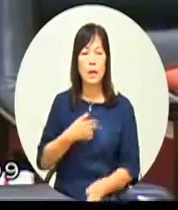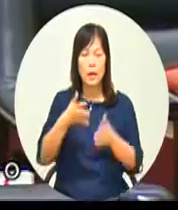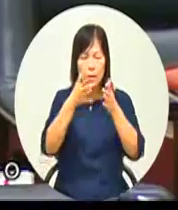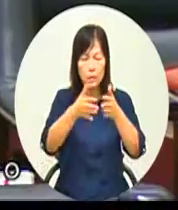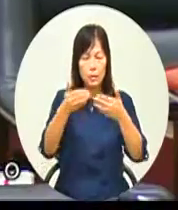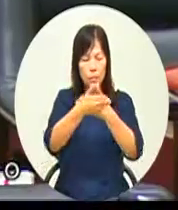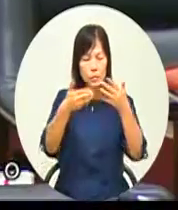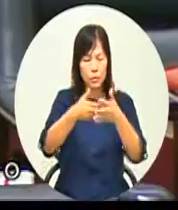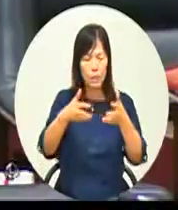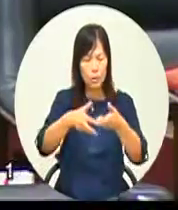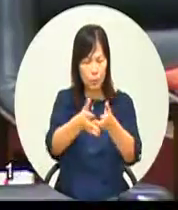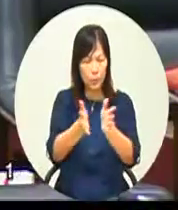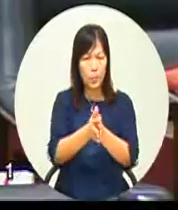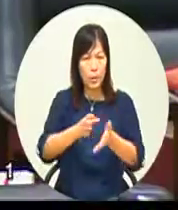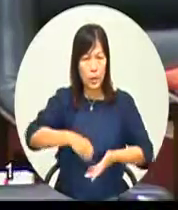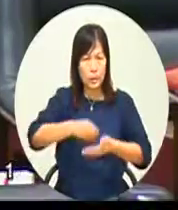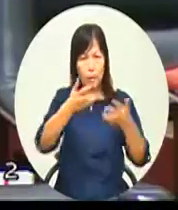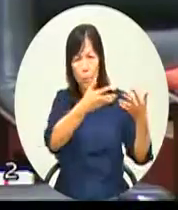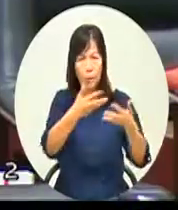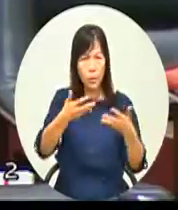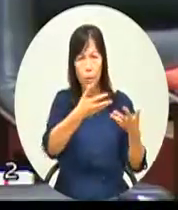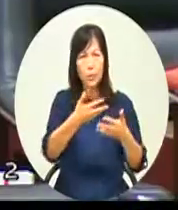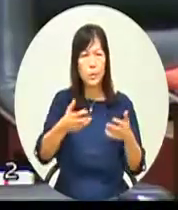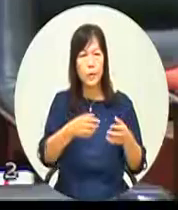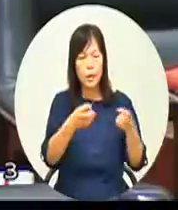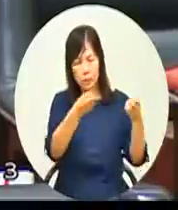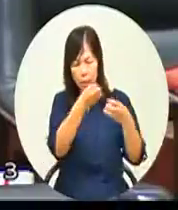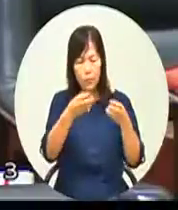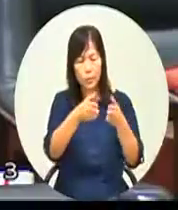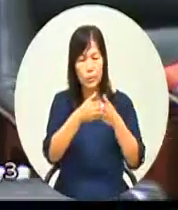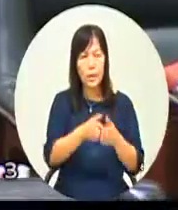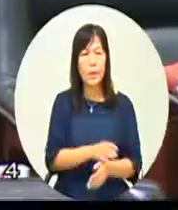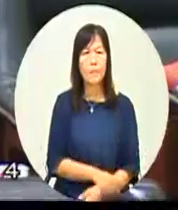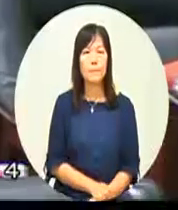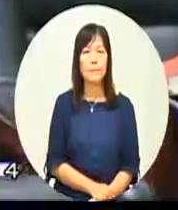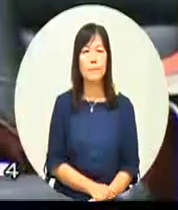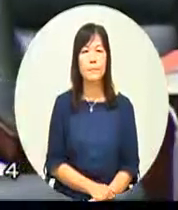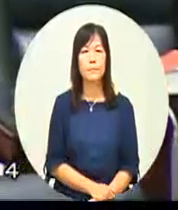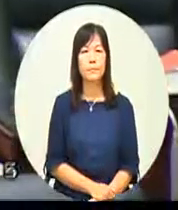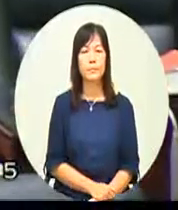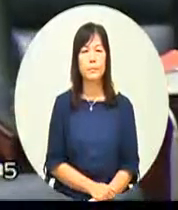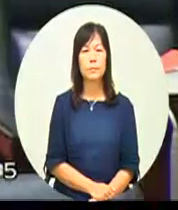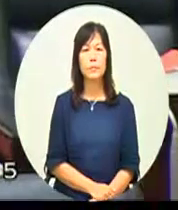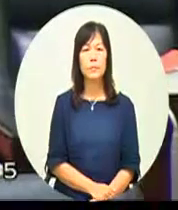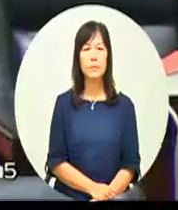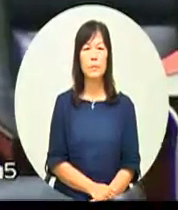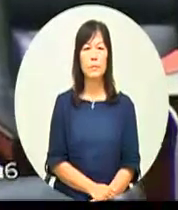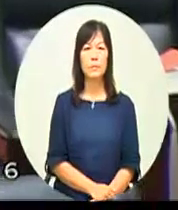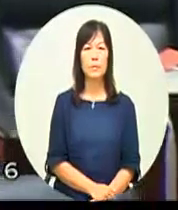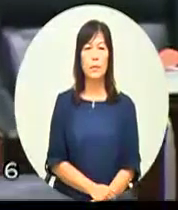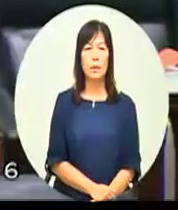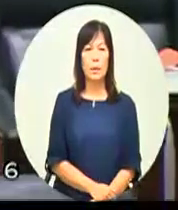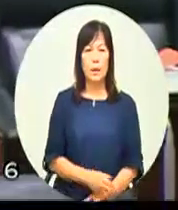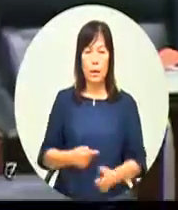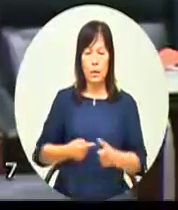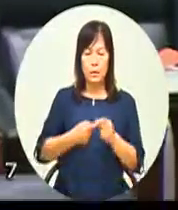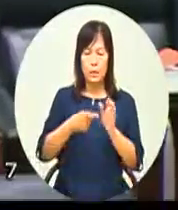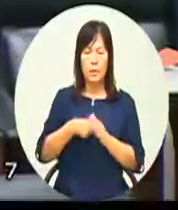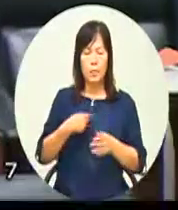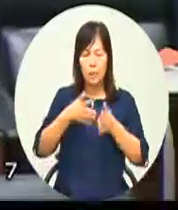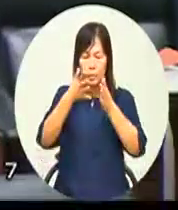业务报告提出质询跟探讨。来，首先本席针对我们观光